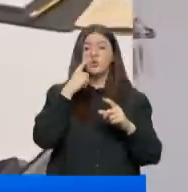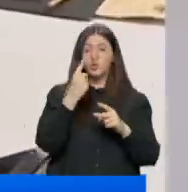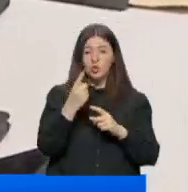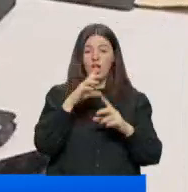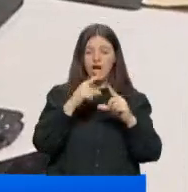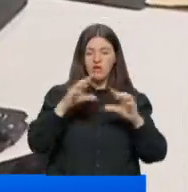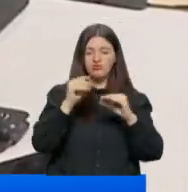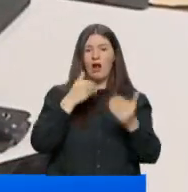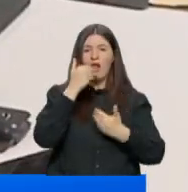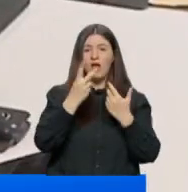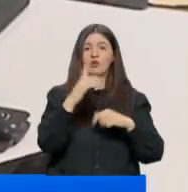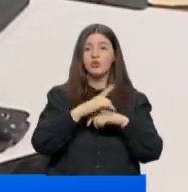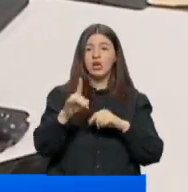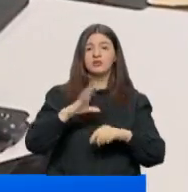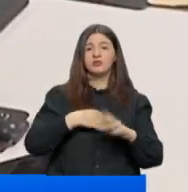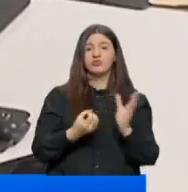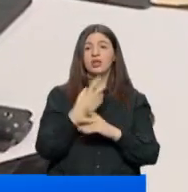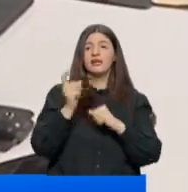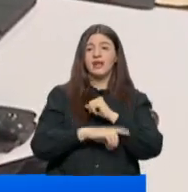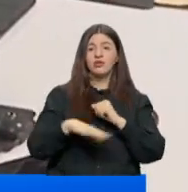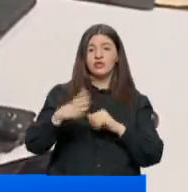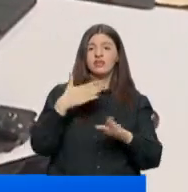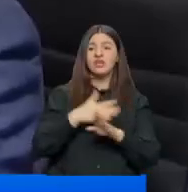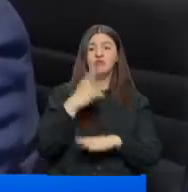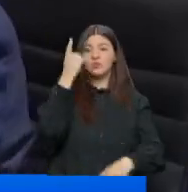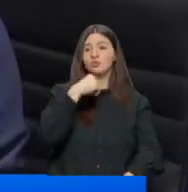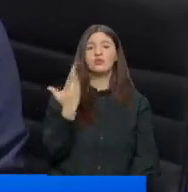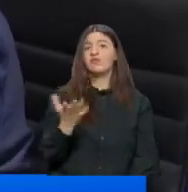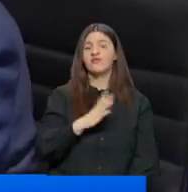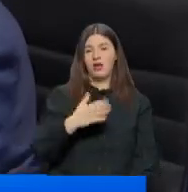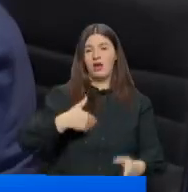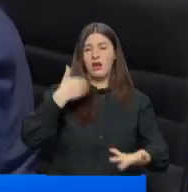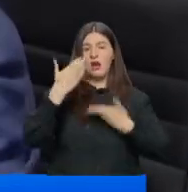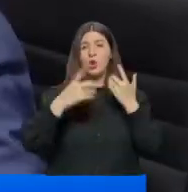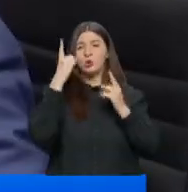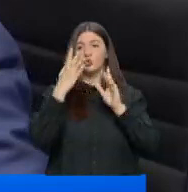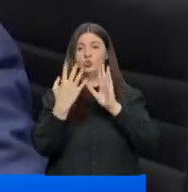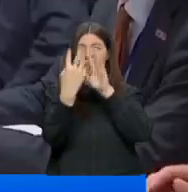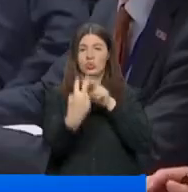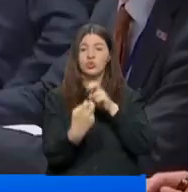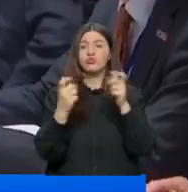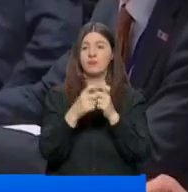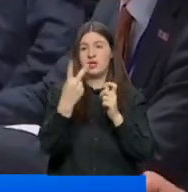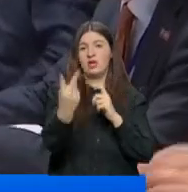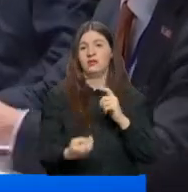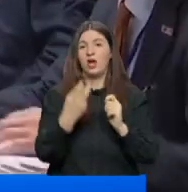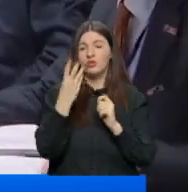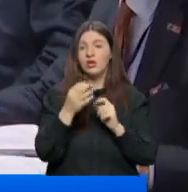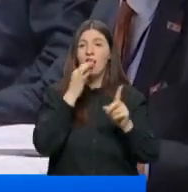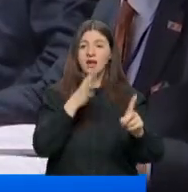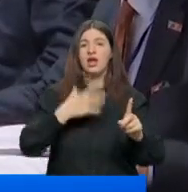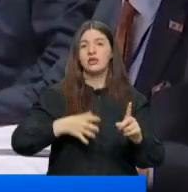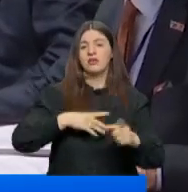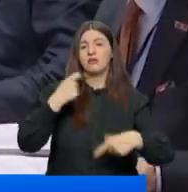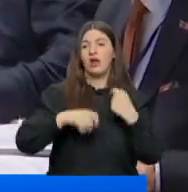anlattı her şeyi. İki ülkenin sahip çıktığı teröristlerin gerçek yüzlerini gösterdi. Yüz yüze toplantı 2 saat sürdü. Ankara